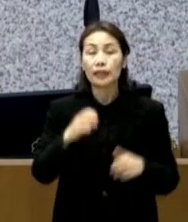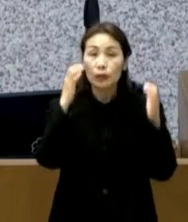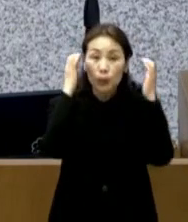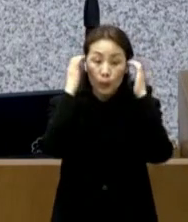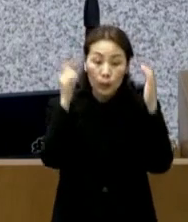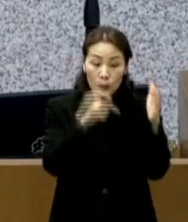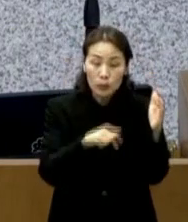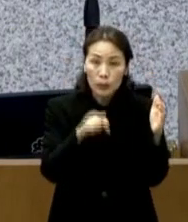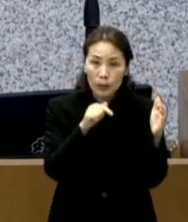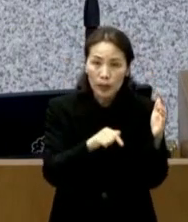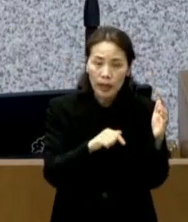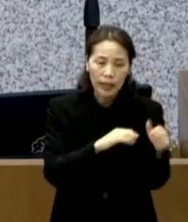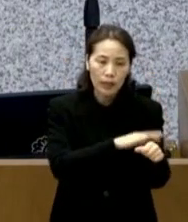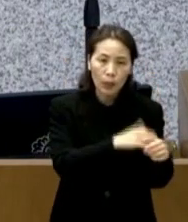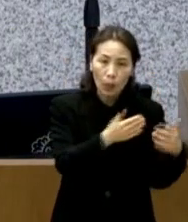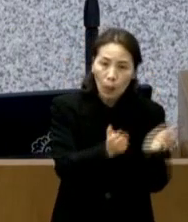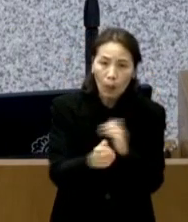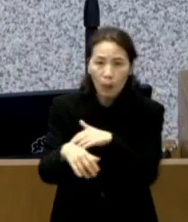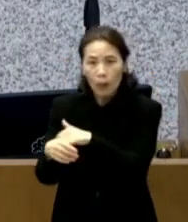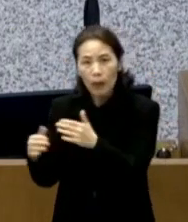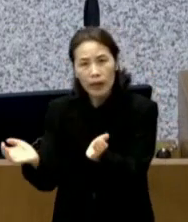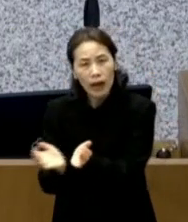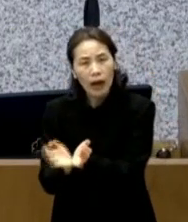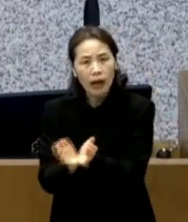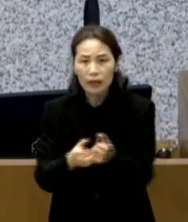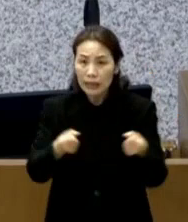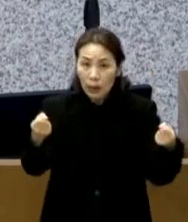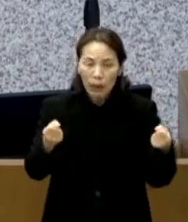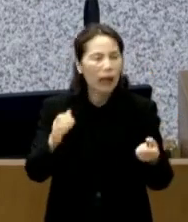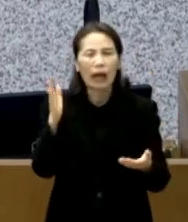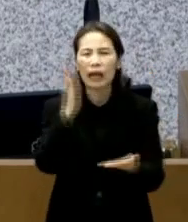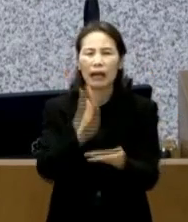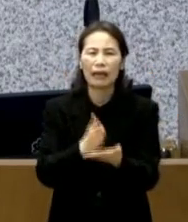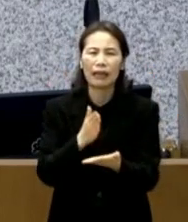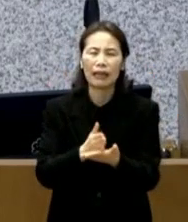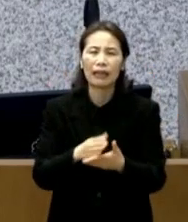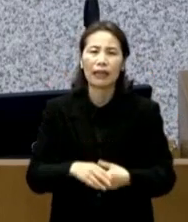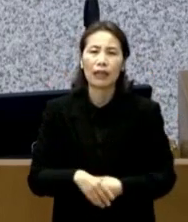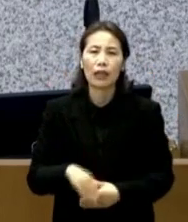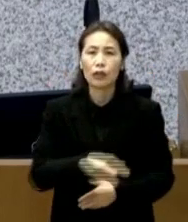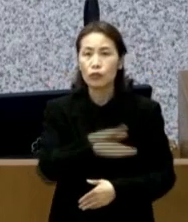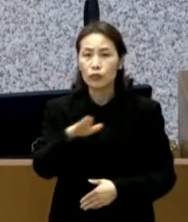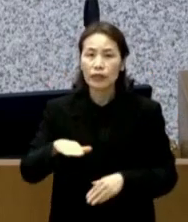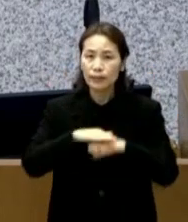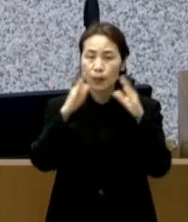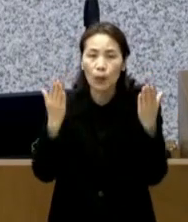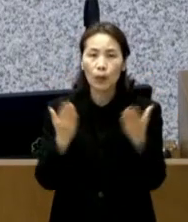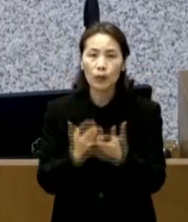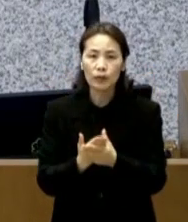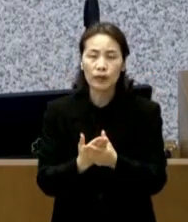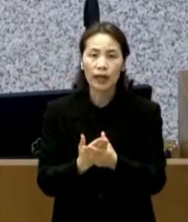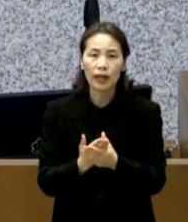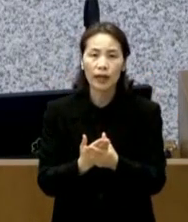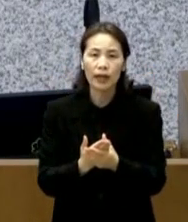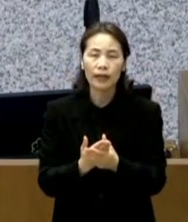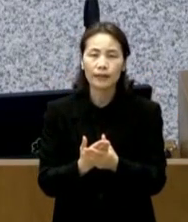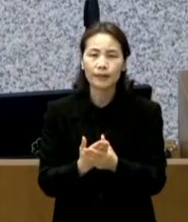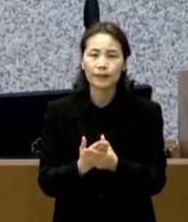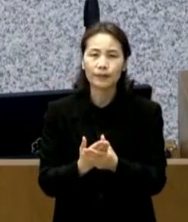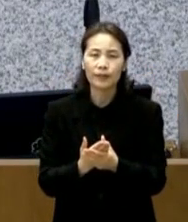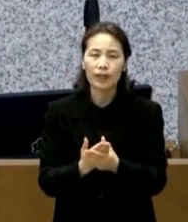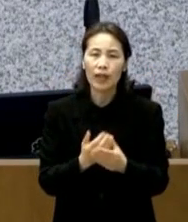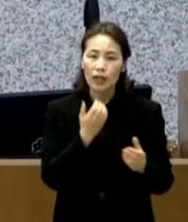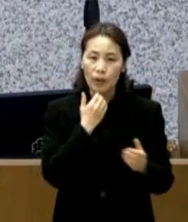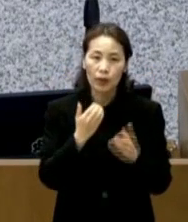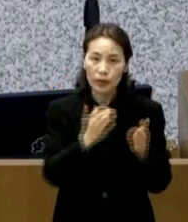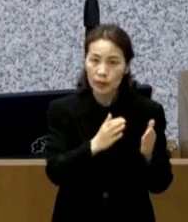고통에는 여도 야도 없습니다. 이념의 틀을 넘어 우리 모두가 다 보듬지 못한